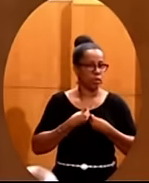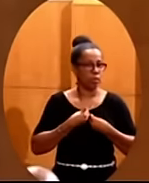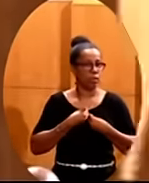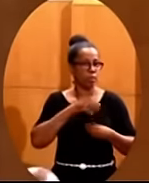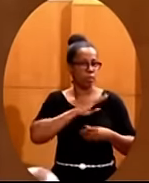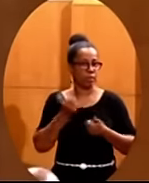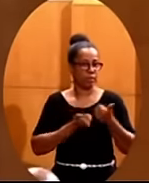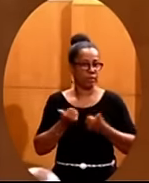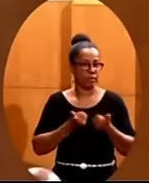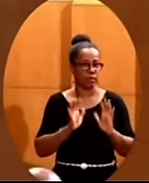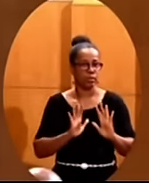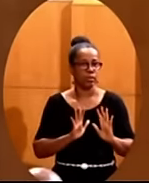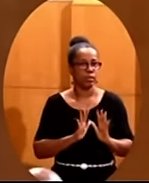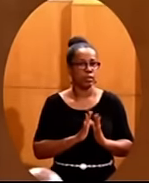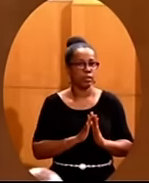les